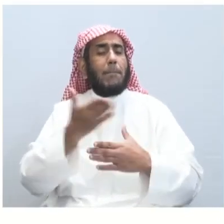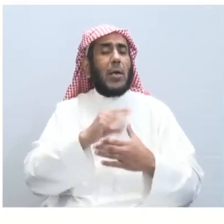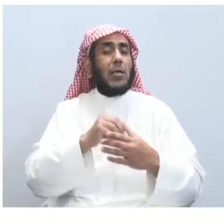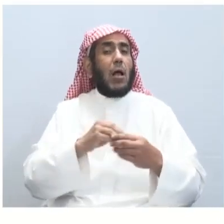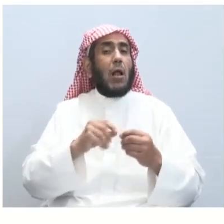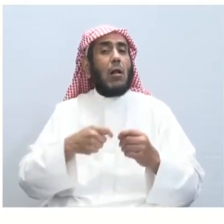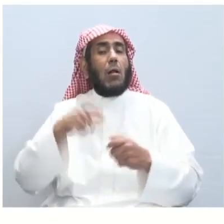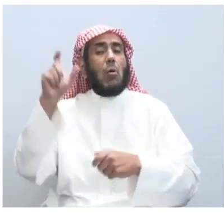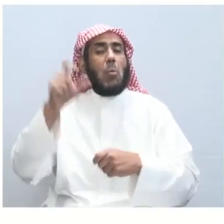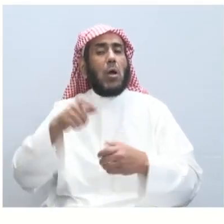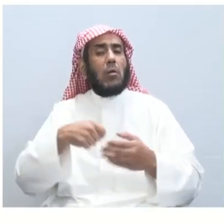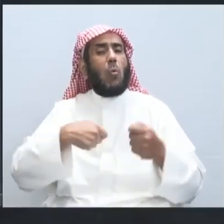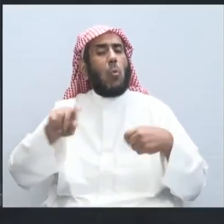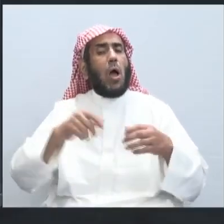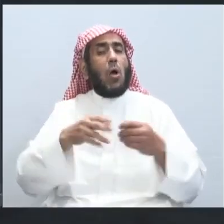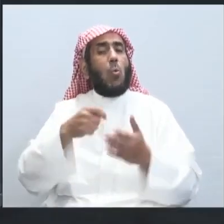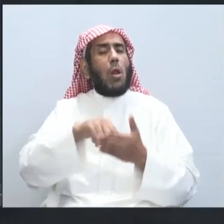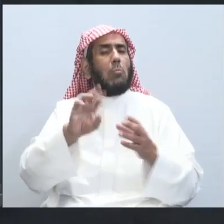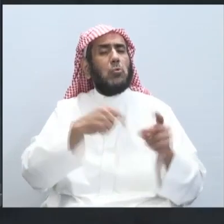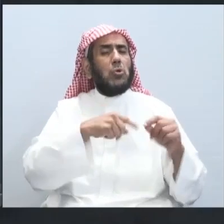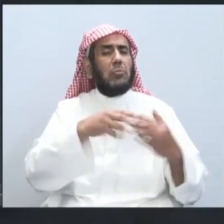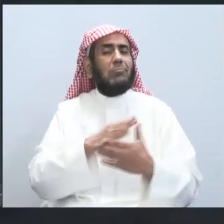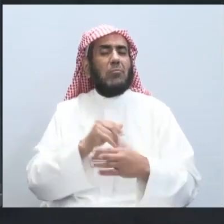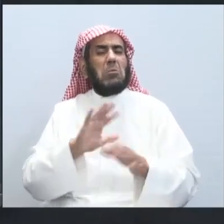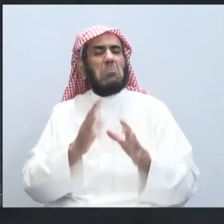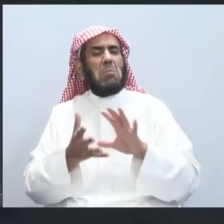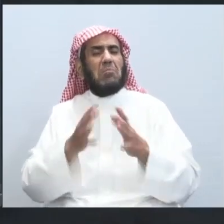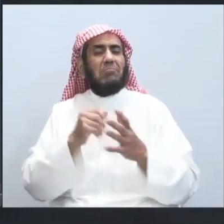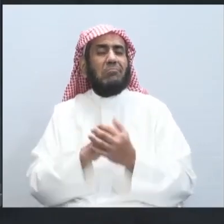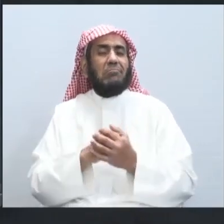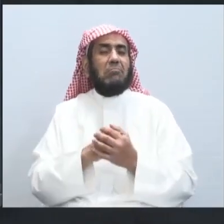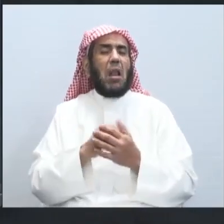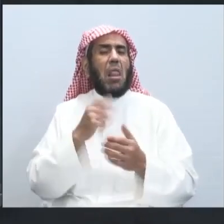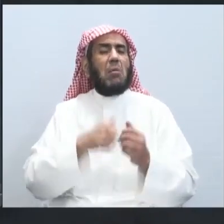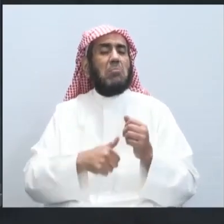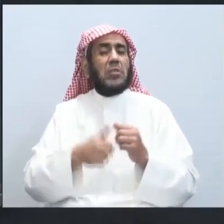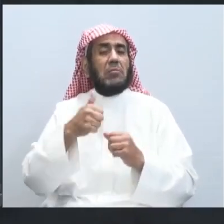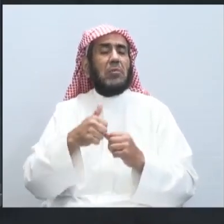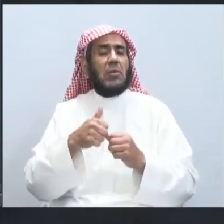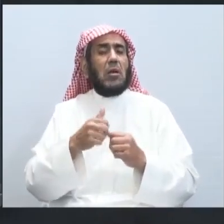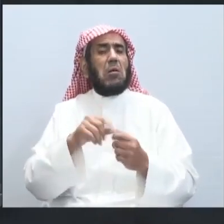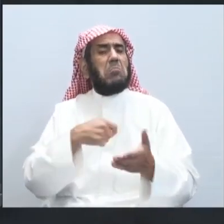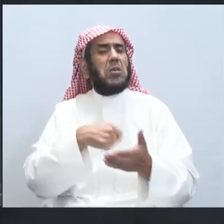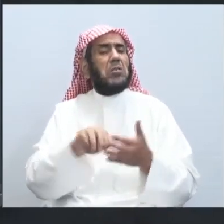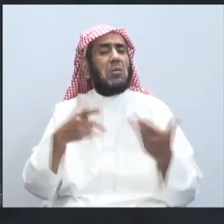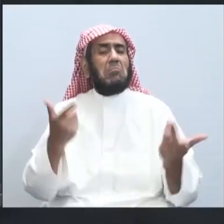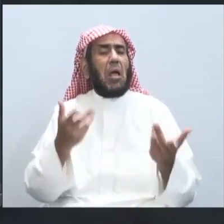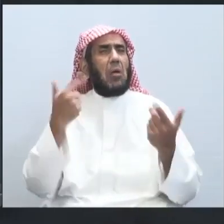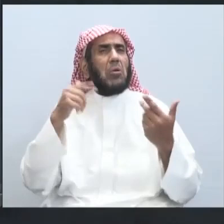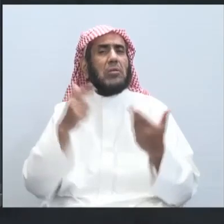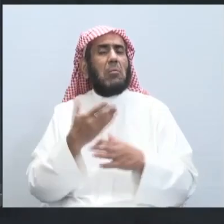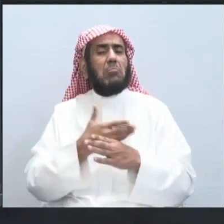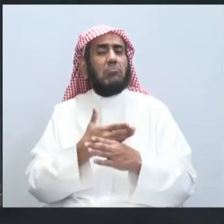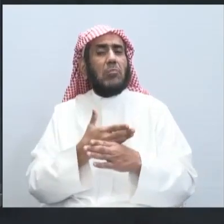البائع والمشتري لربما لم يستطع الواحد ان يشتري ما يريد